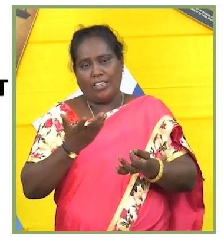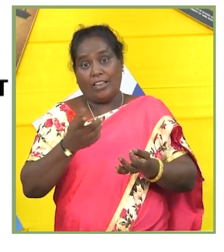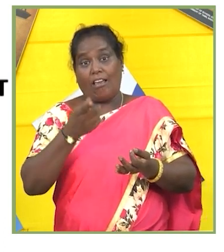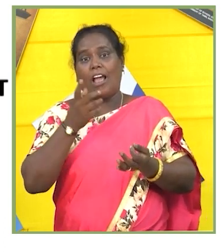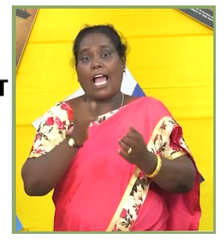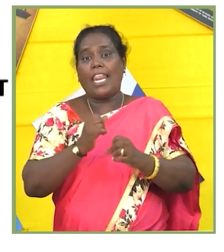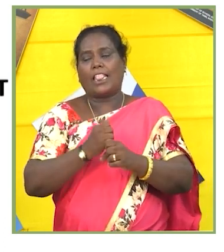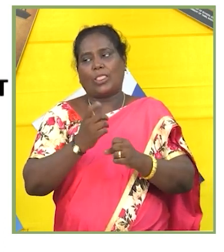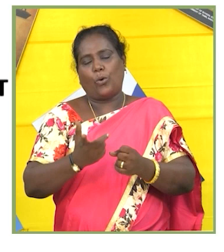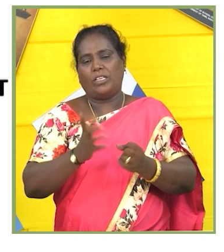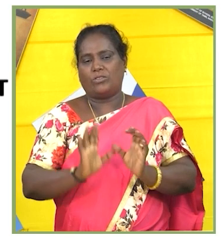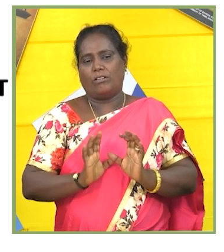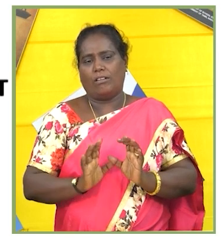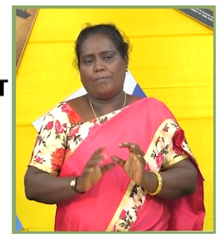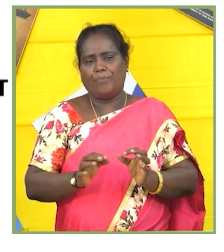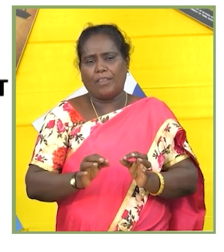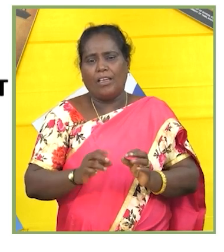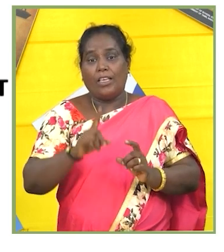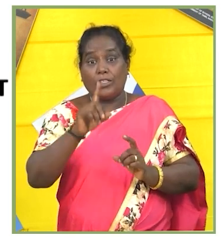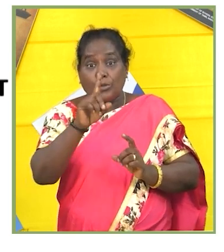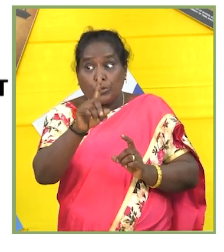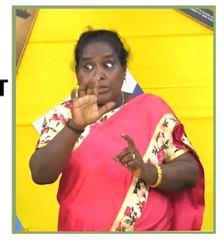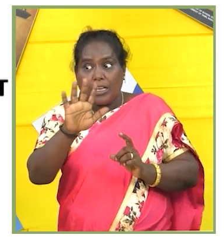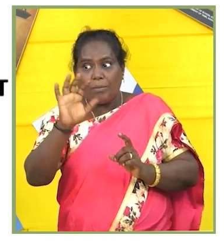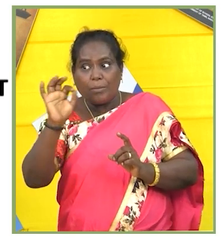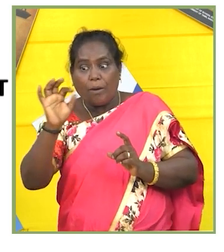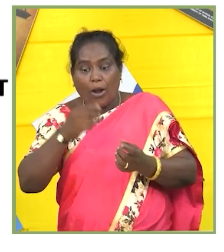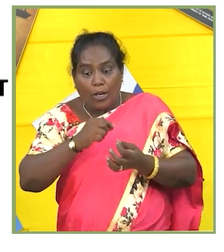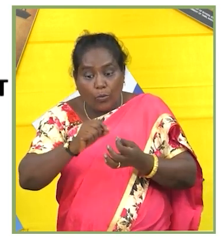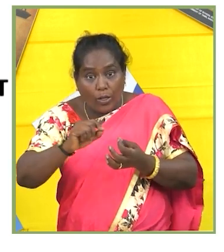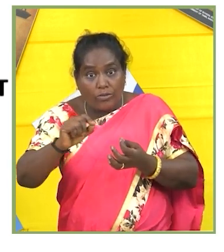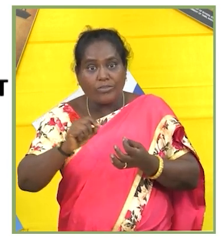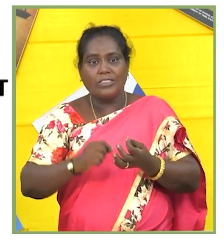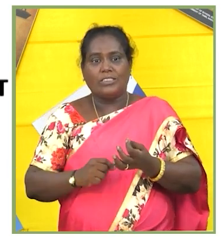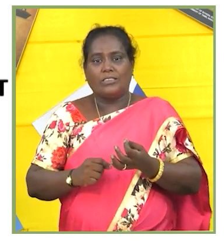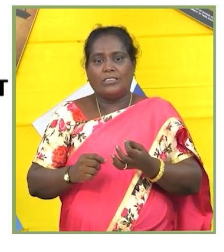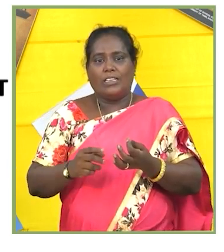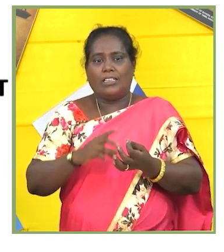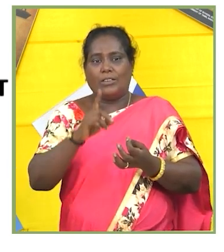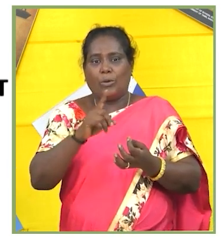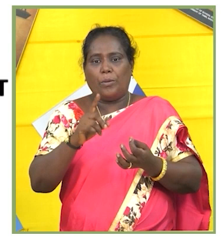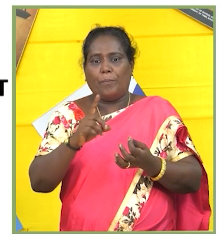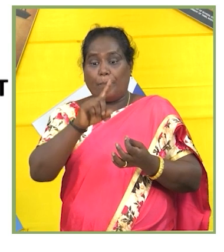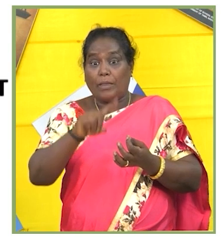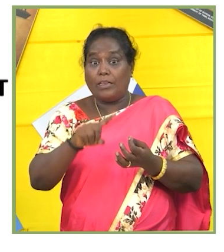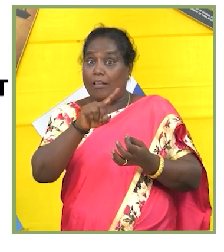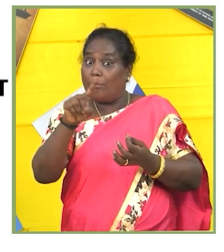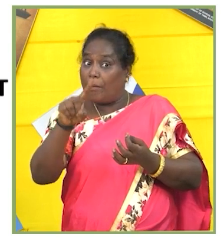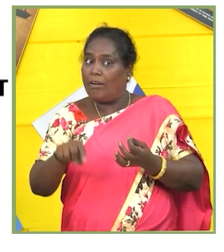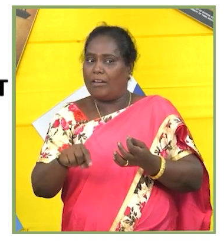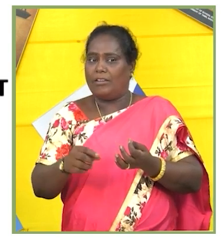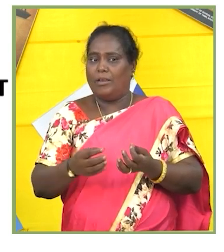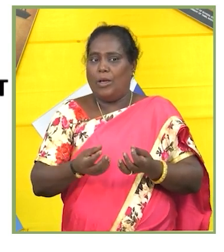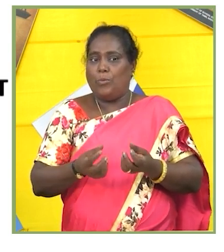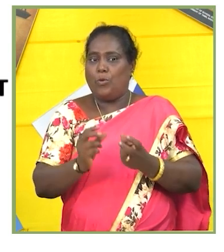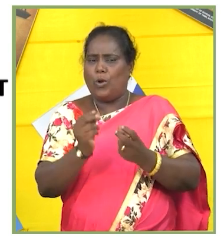எதுனா கலித்தொகையை சொல்லலாம். இதில் மொத்தம் 150 பாடல்கள் இருக்குது. அதில் சோழன் நல்லுருத்திரன் பாடிய